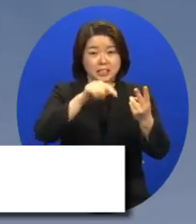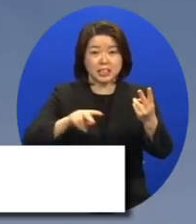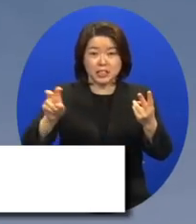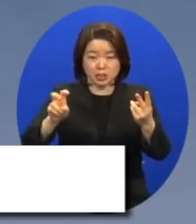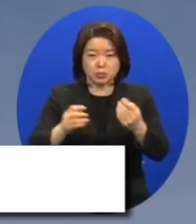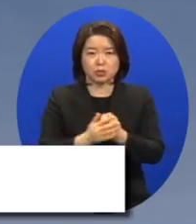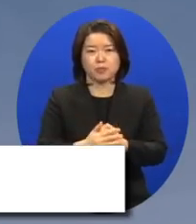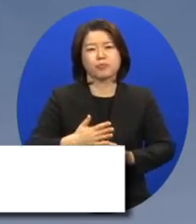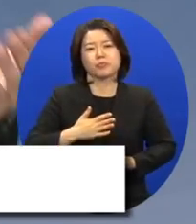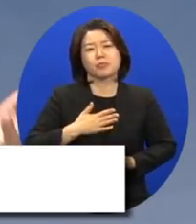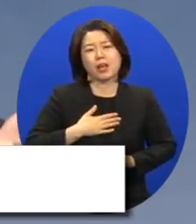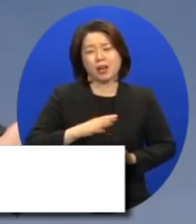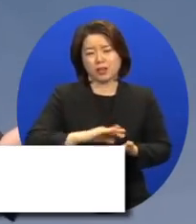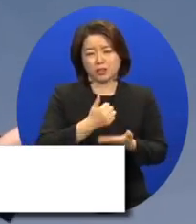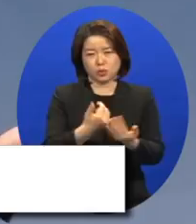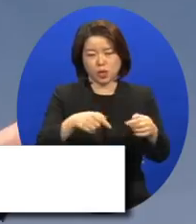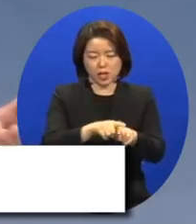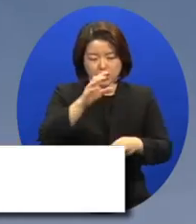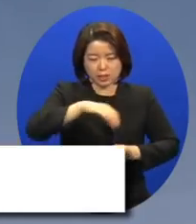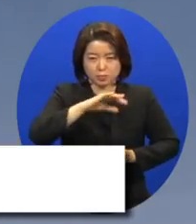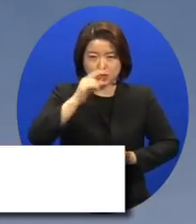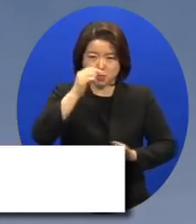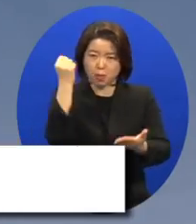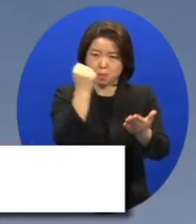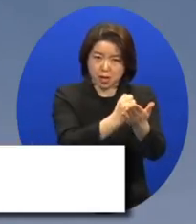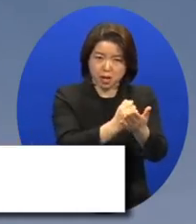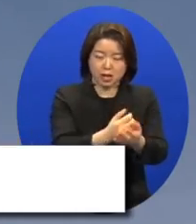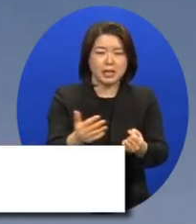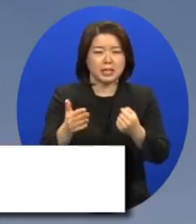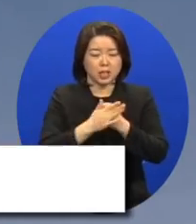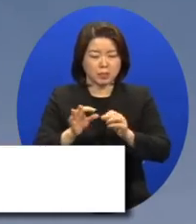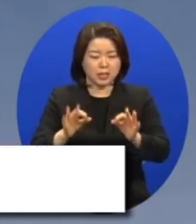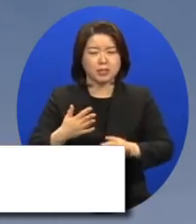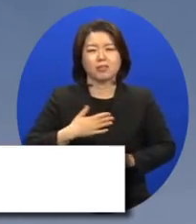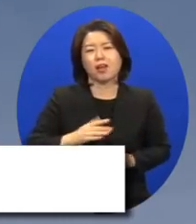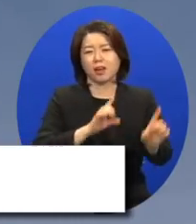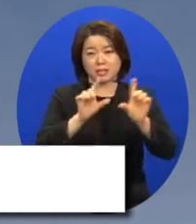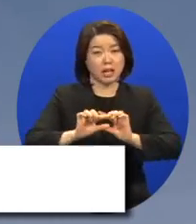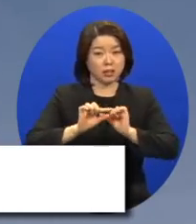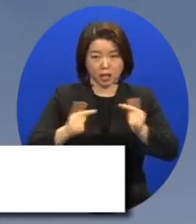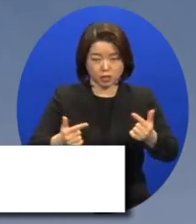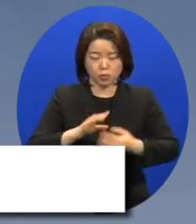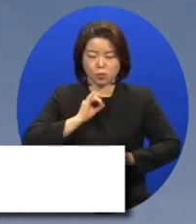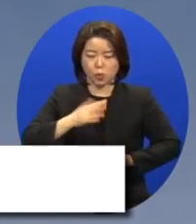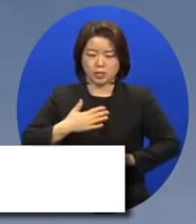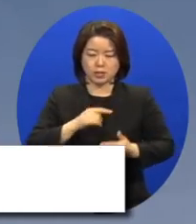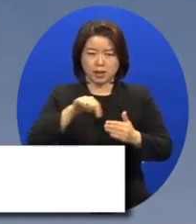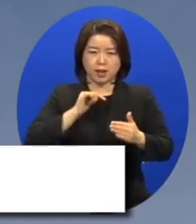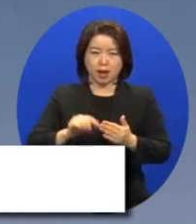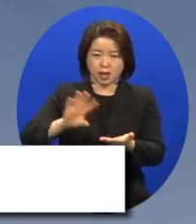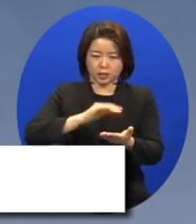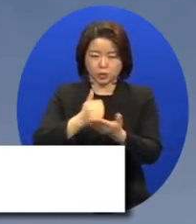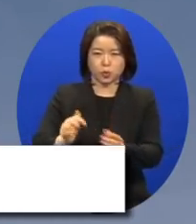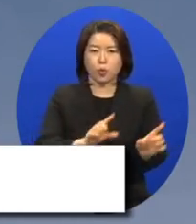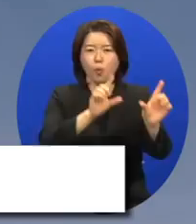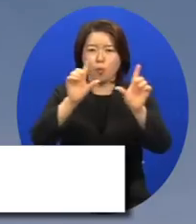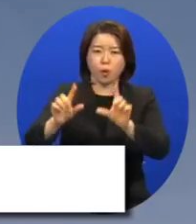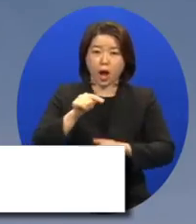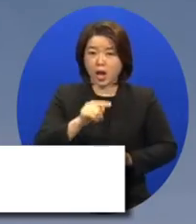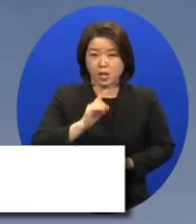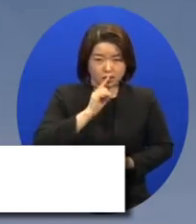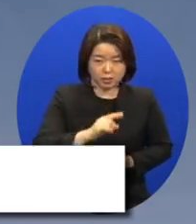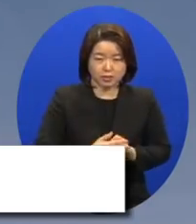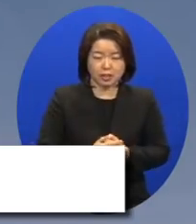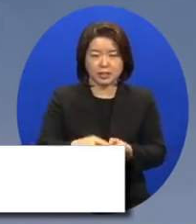내가 그리스도와 함께 십자가에 못 박혔나니 그런즉 이제는 내가 사는 것이 아니요 오직 내 안에 그리스도께서 사시는 것이라